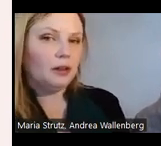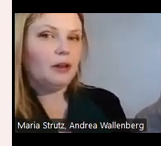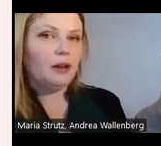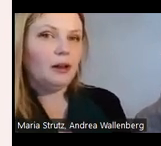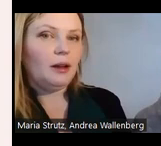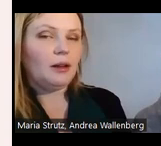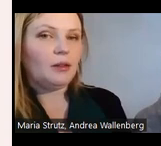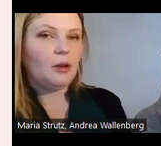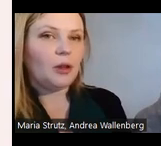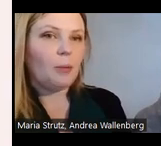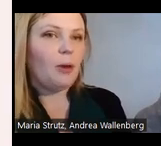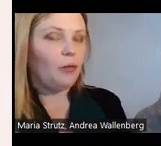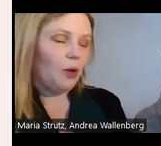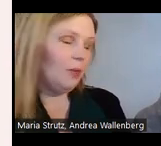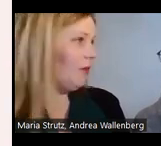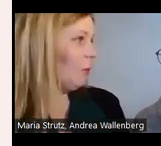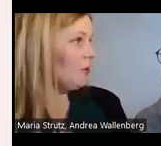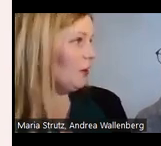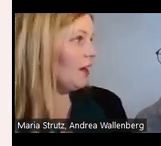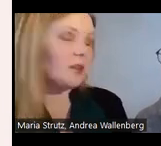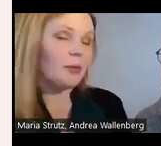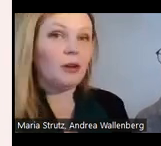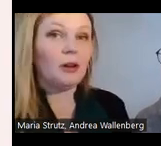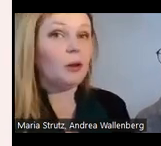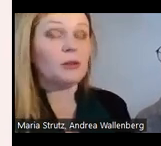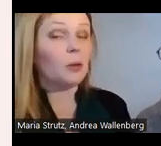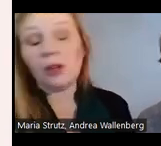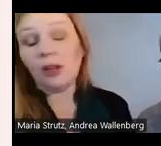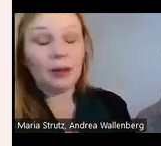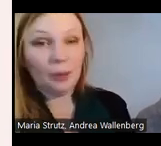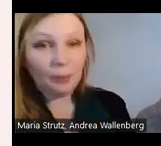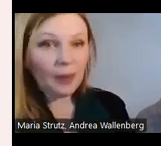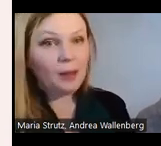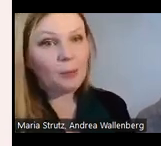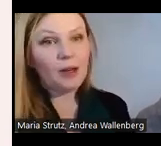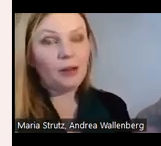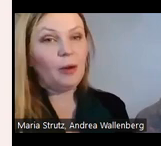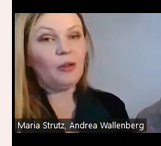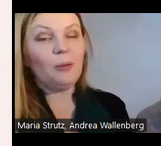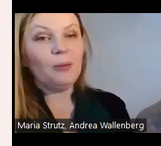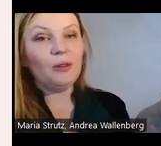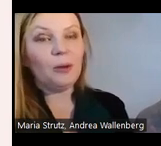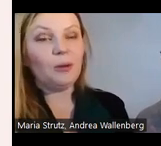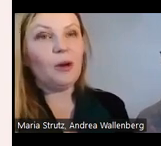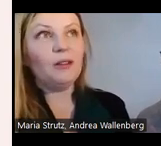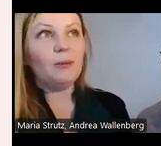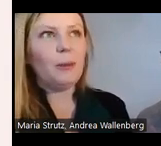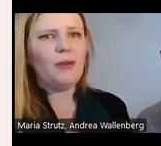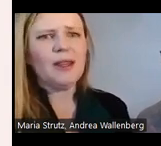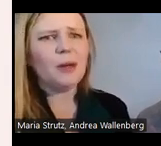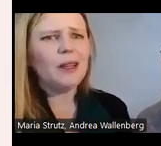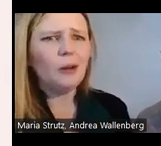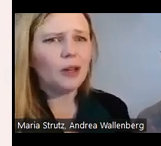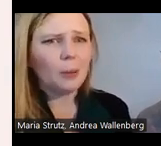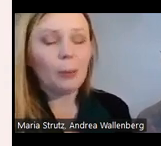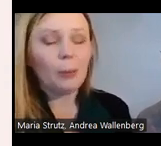resurser. Så de är toppen bra, för du nämnde även Widget Online som är en betalversion som också är väldigt bra. Men de andra två är bra för de går, man behöver